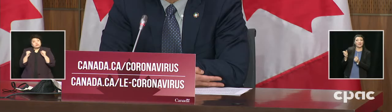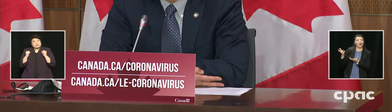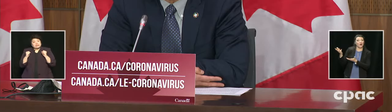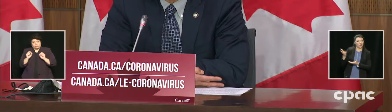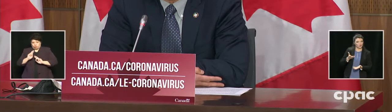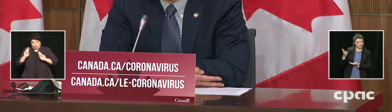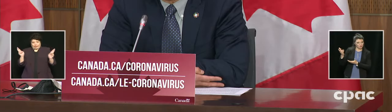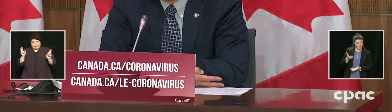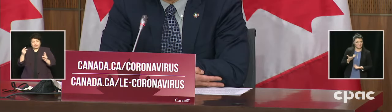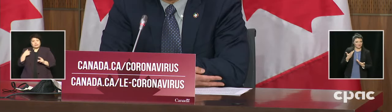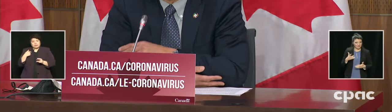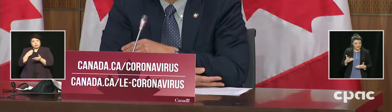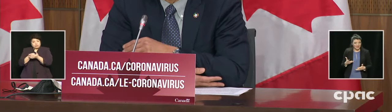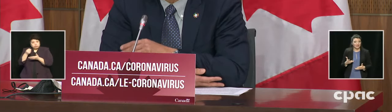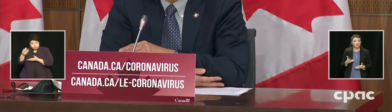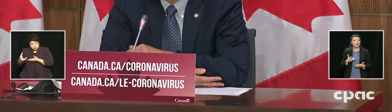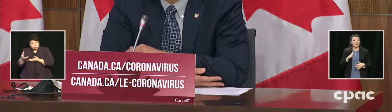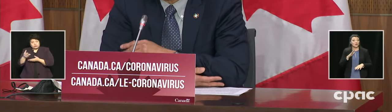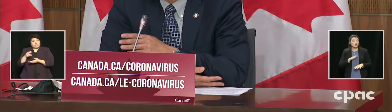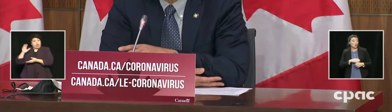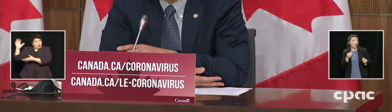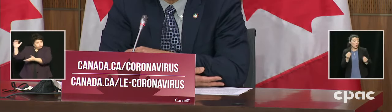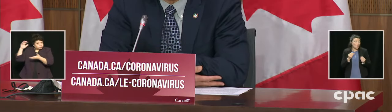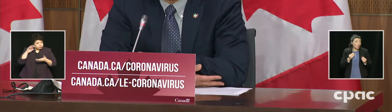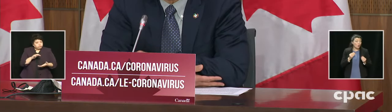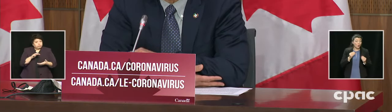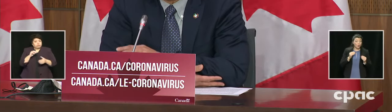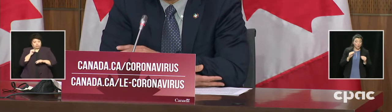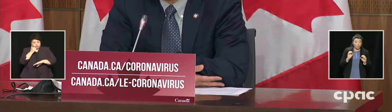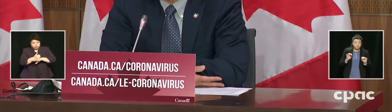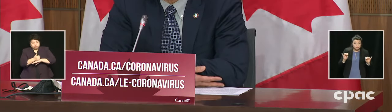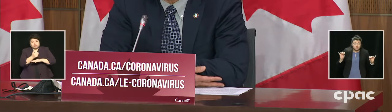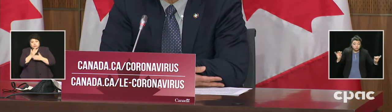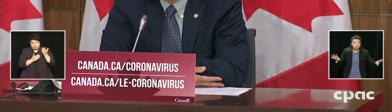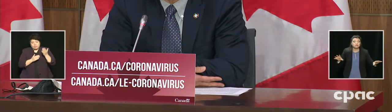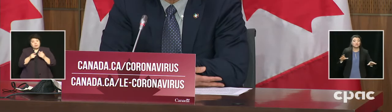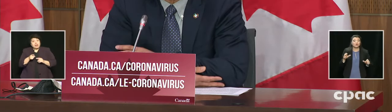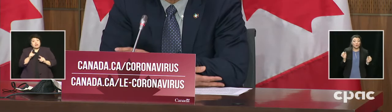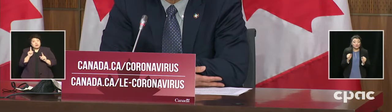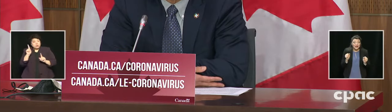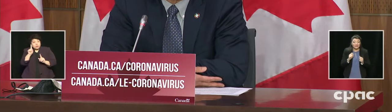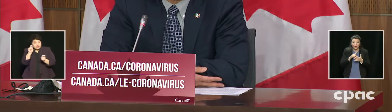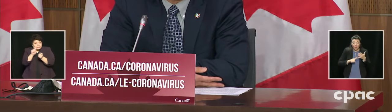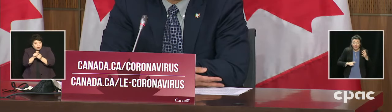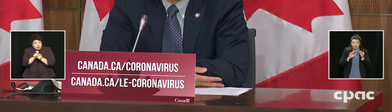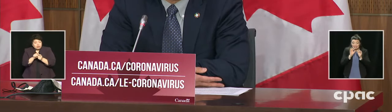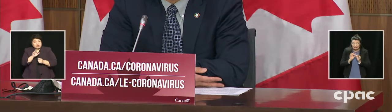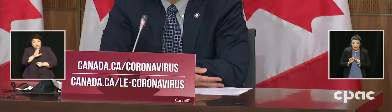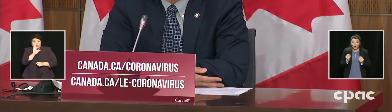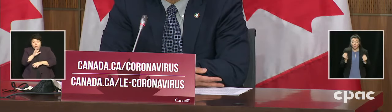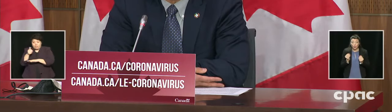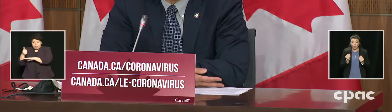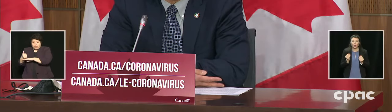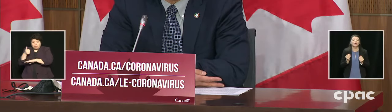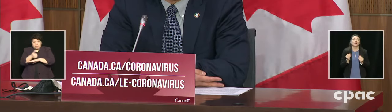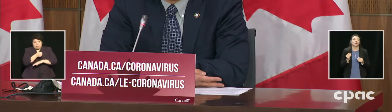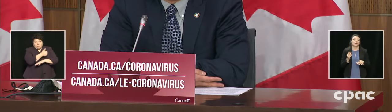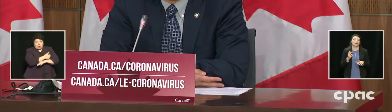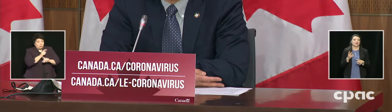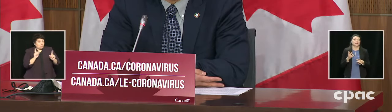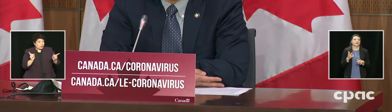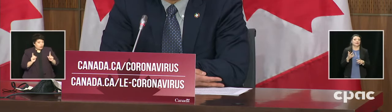les détails pour où est-ce qu'on va se placer les congélateurs, tout ça, je pense que c'est quelque chose, on